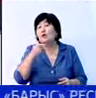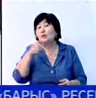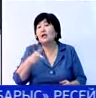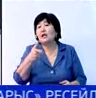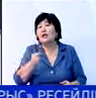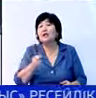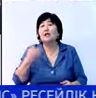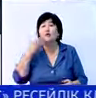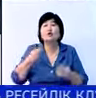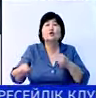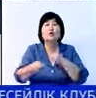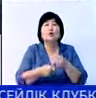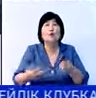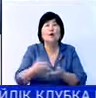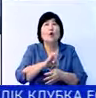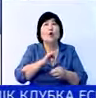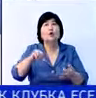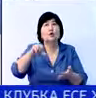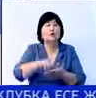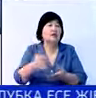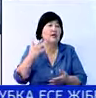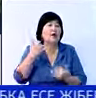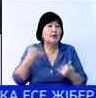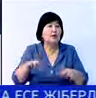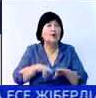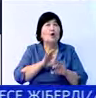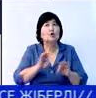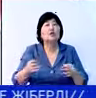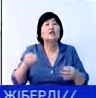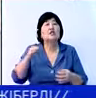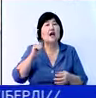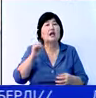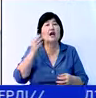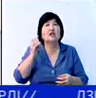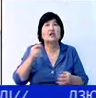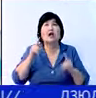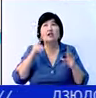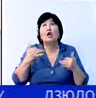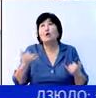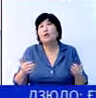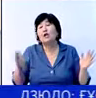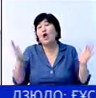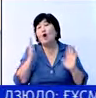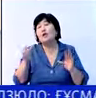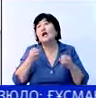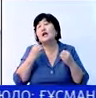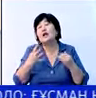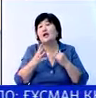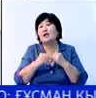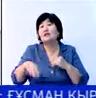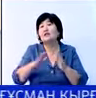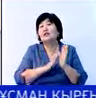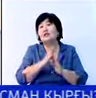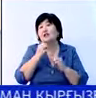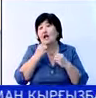салысын орады. Жылда үздіктер қатарынан түскен емес. Биылда үздік жаткашы атанды. Биыл ауа райы жақсы болды, жерде жақсы